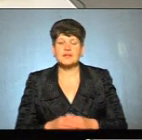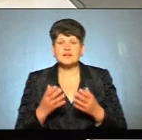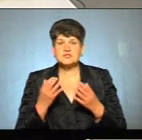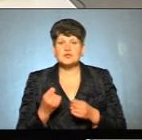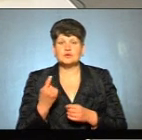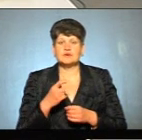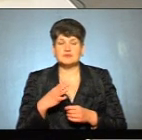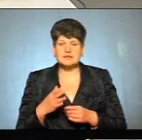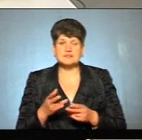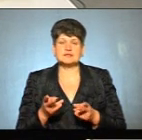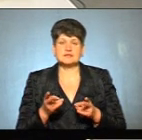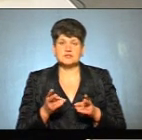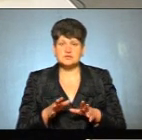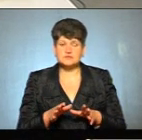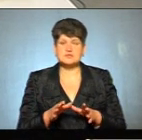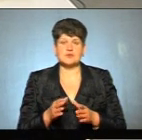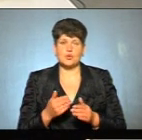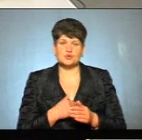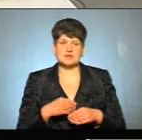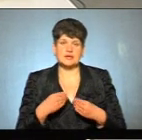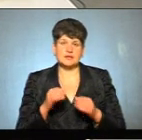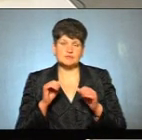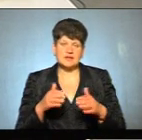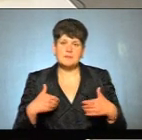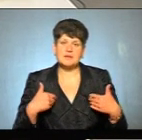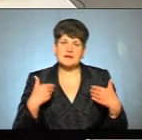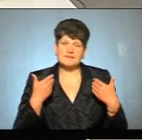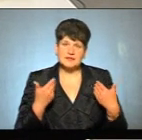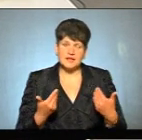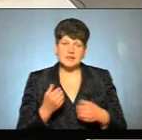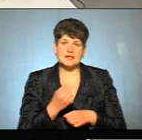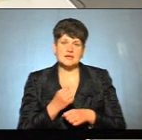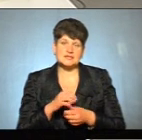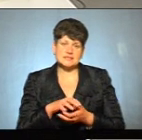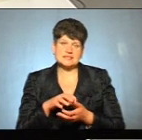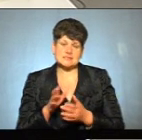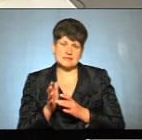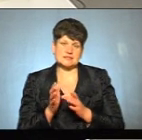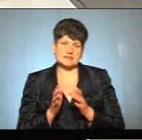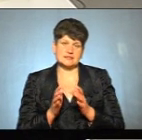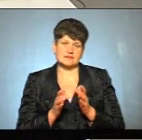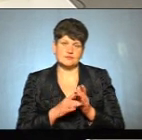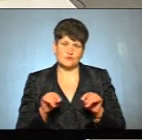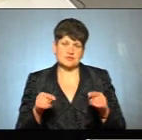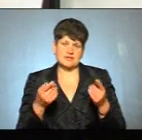хвилина звершилася до завершення ефіру. І хочу надати можливість привітати з Пасхою всіх наших глядачів.